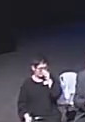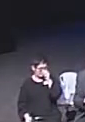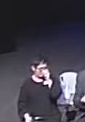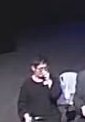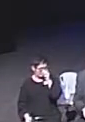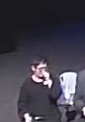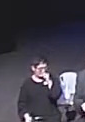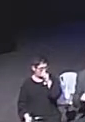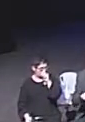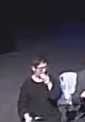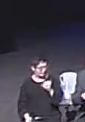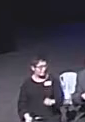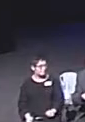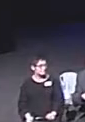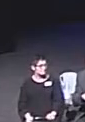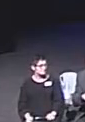Ja kakkosena,